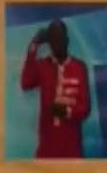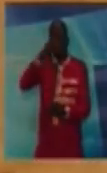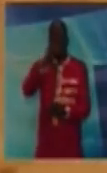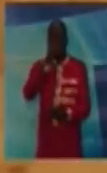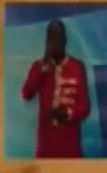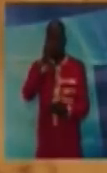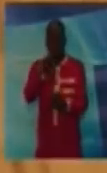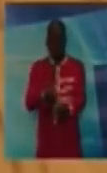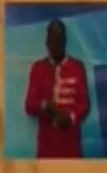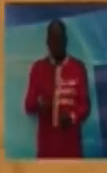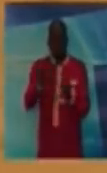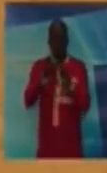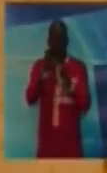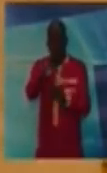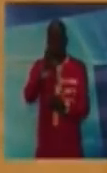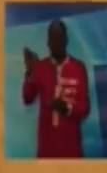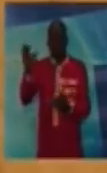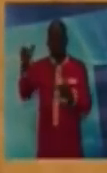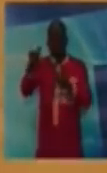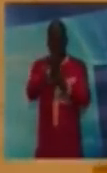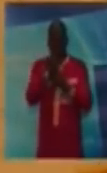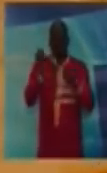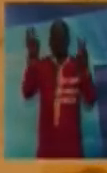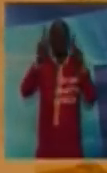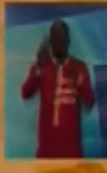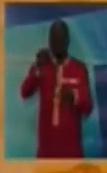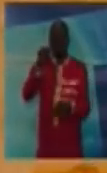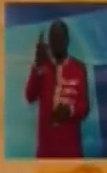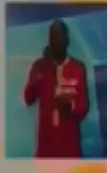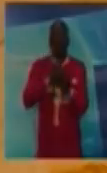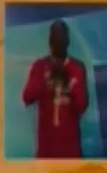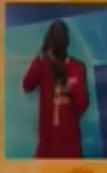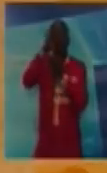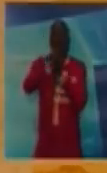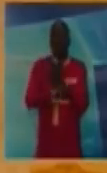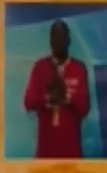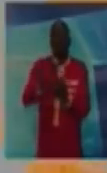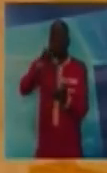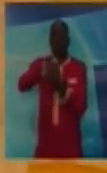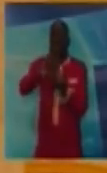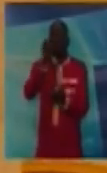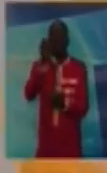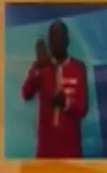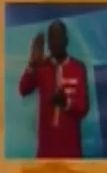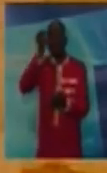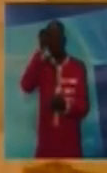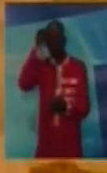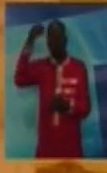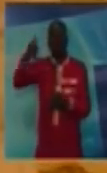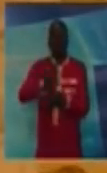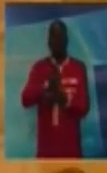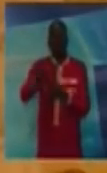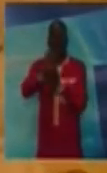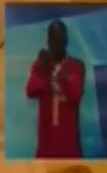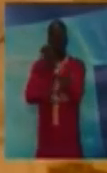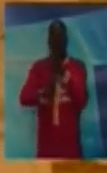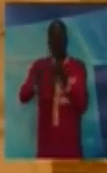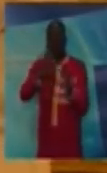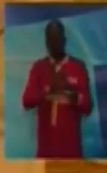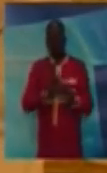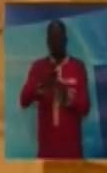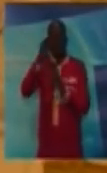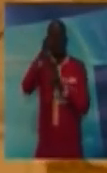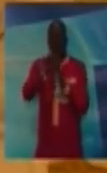l'agriculture au Burkina Faso. Il est reçu ce vendredi 21 juin 2019 par le ministre des Affaires étrangères et de la Coopération.